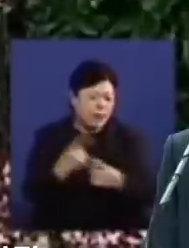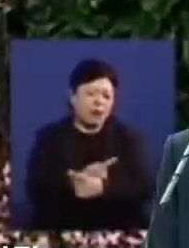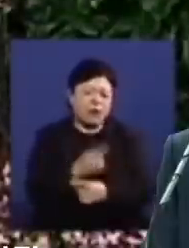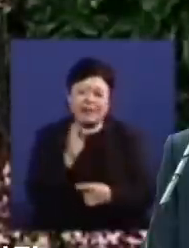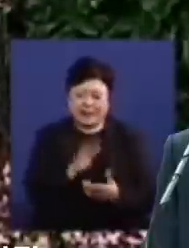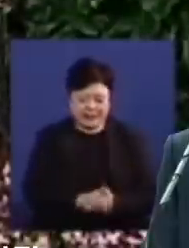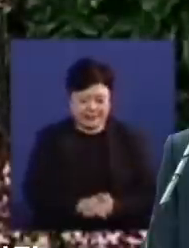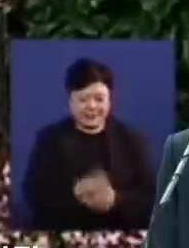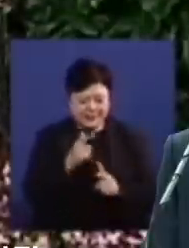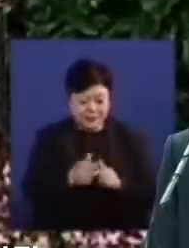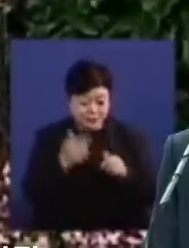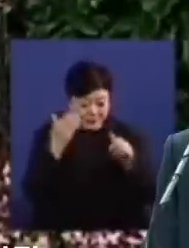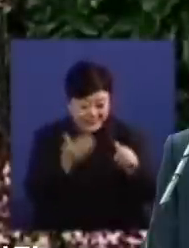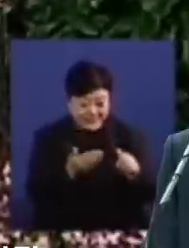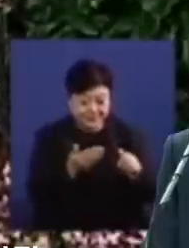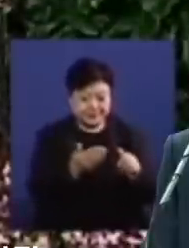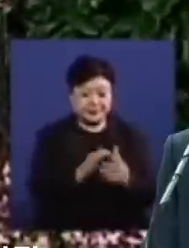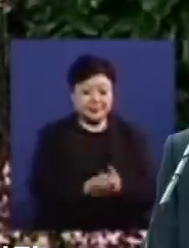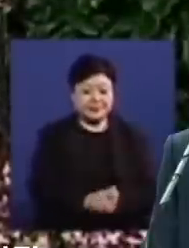그런데 예수님께서는